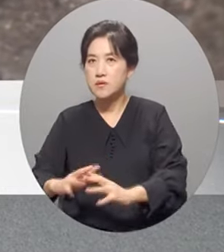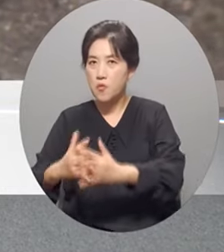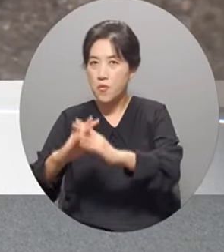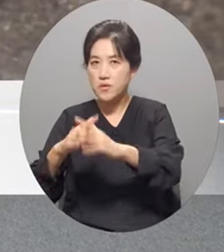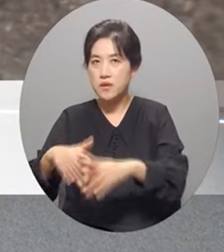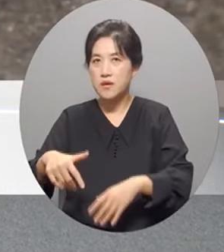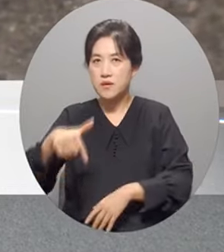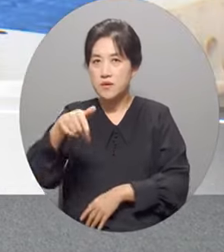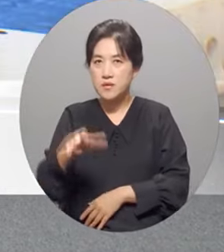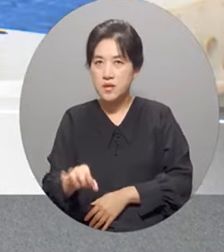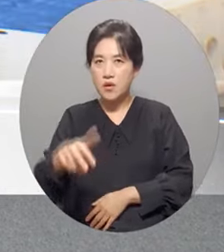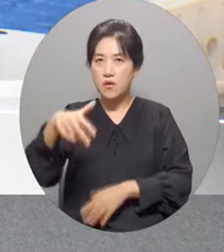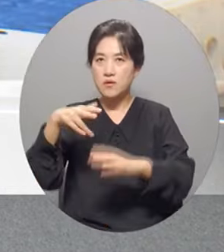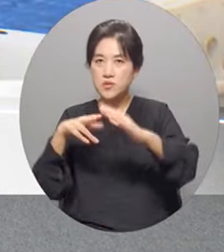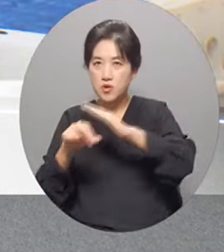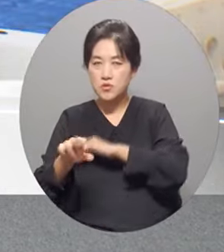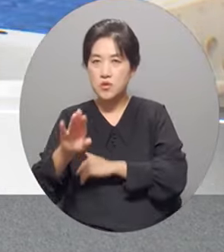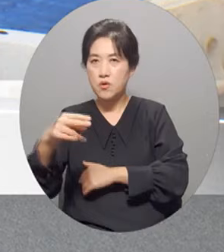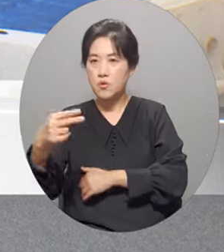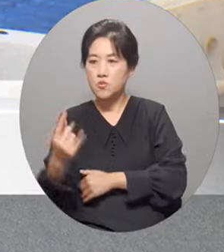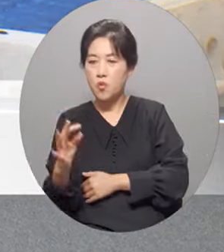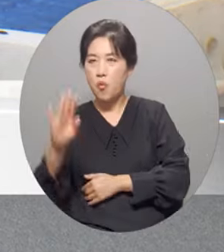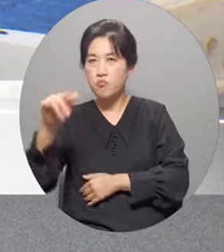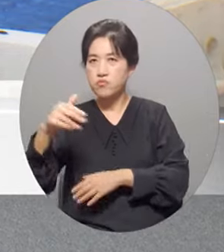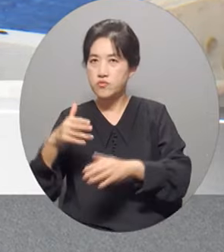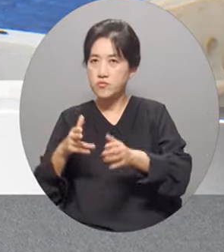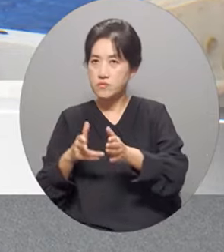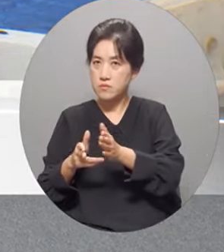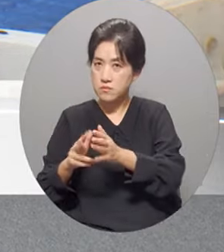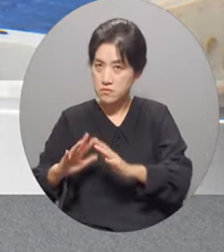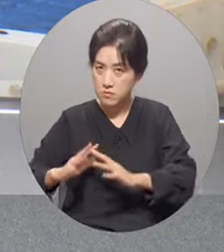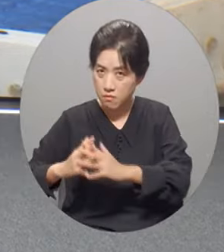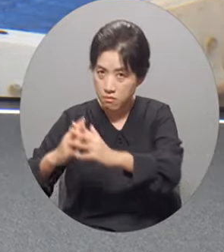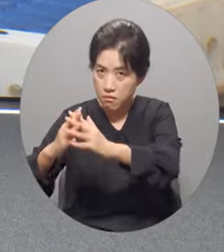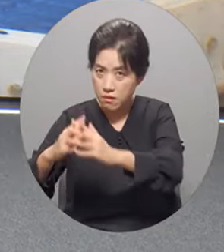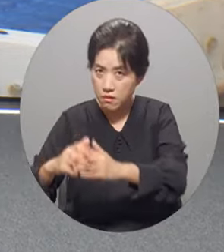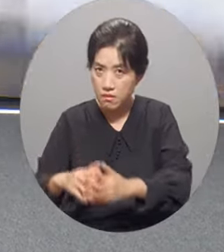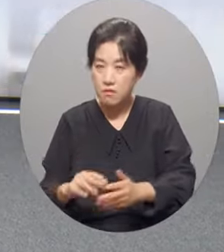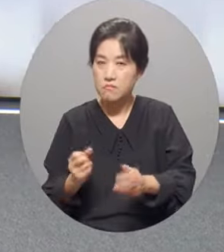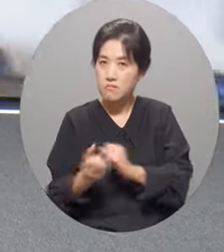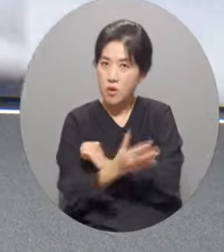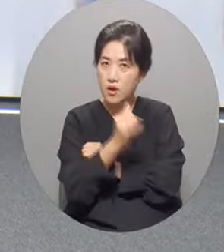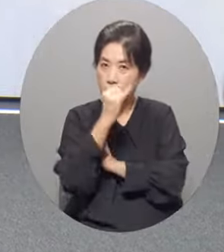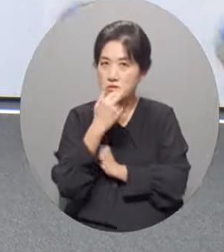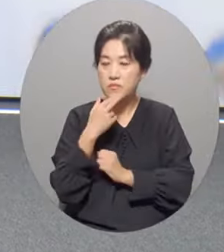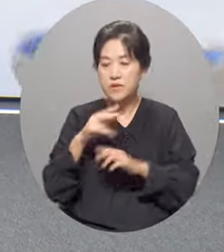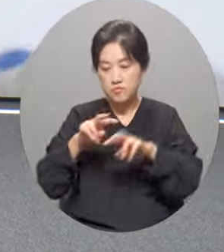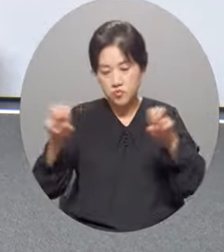동북선 공사가 영향을 줬는지 분석하고 있습니다 이지은 기자가